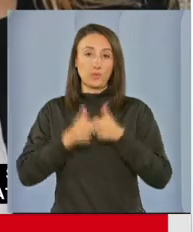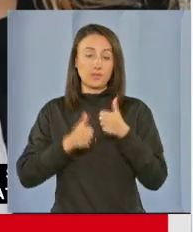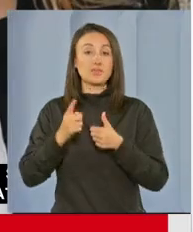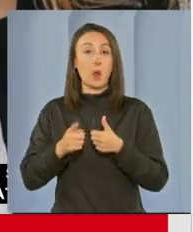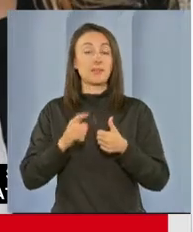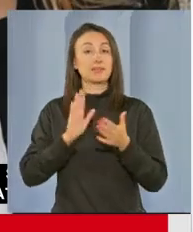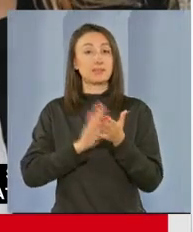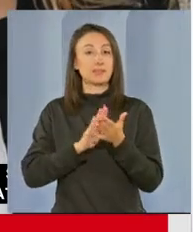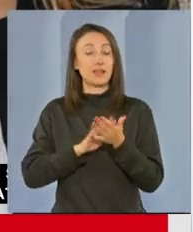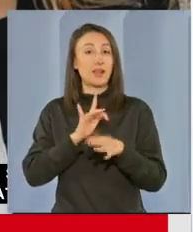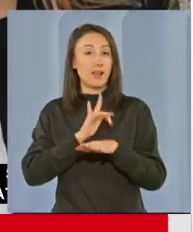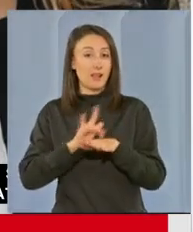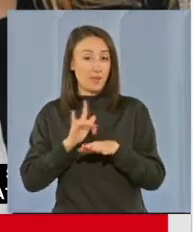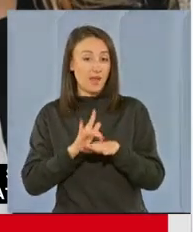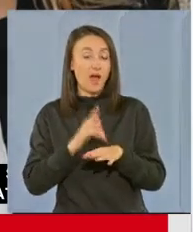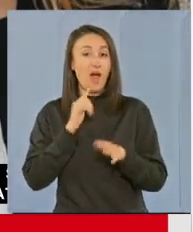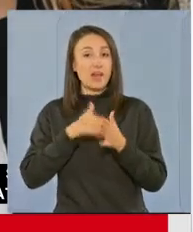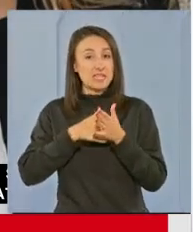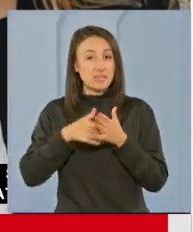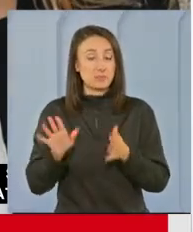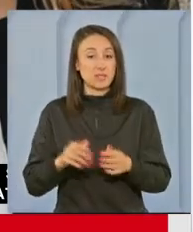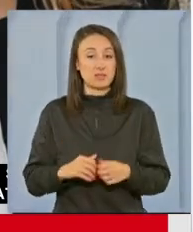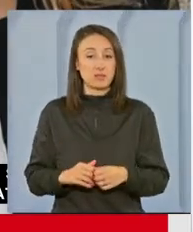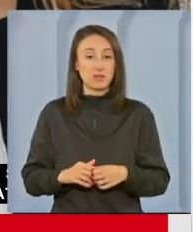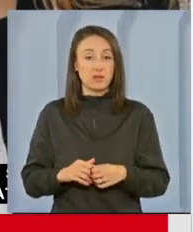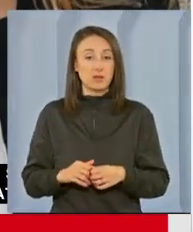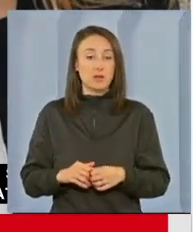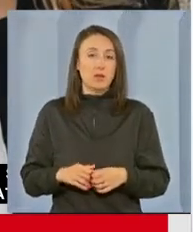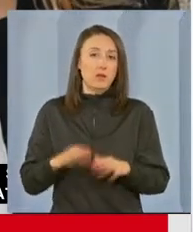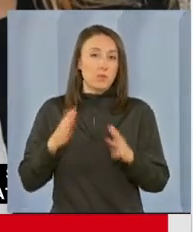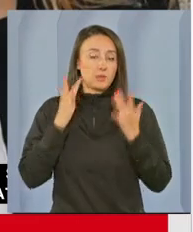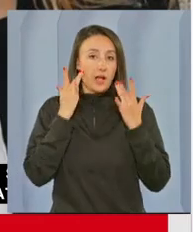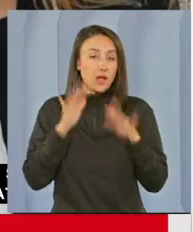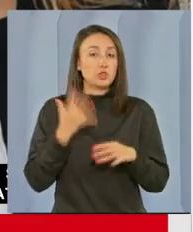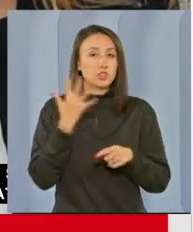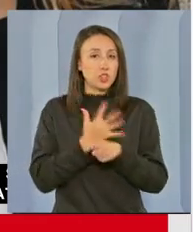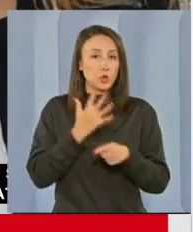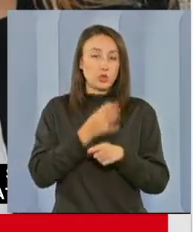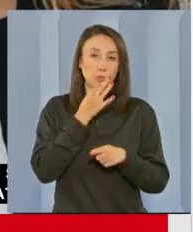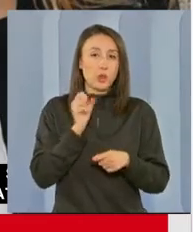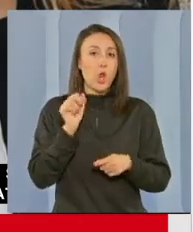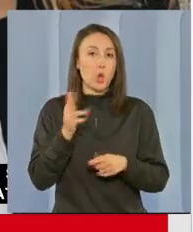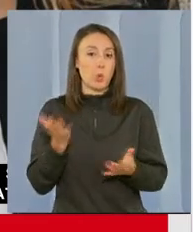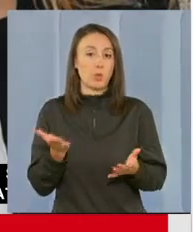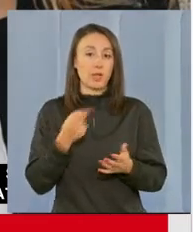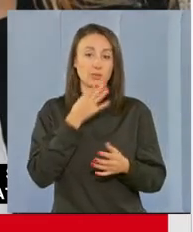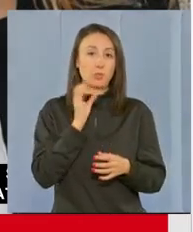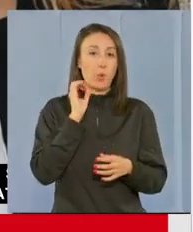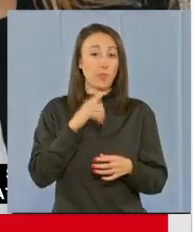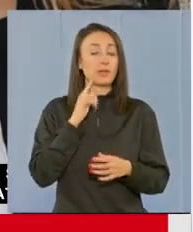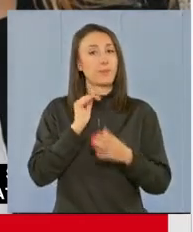medical, dar a respins vehement eventuale cadouri, deși de 5 ori spune nu. Le spune